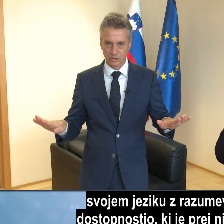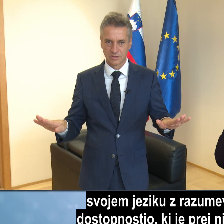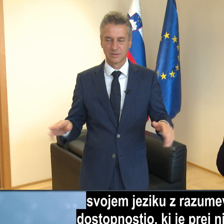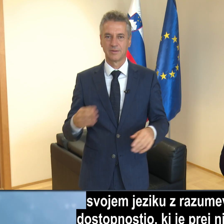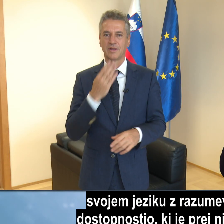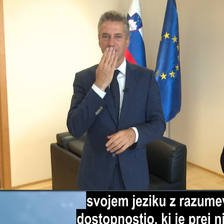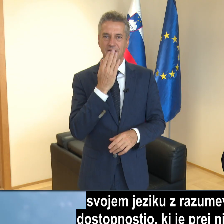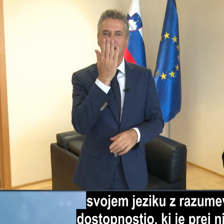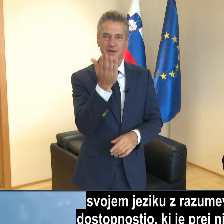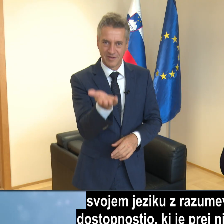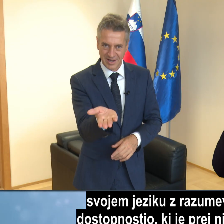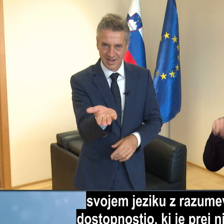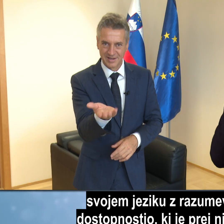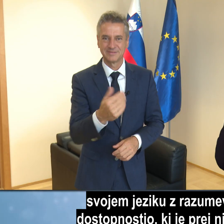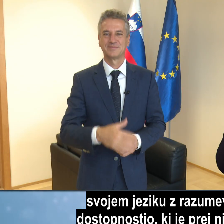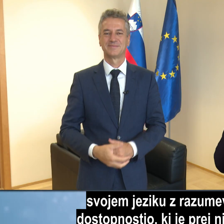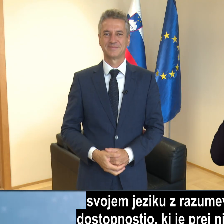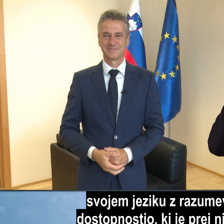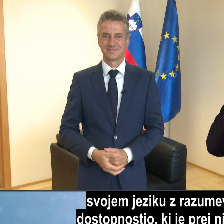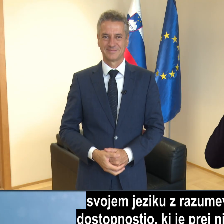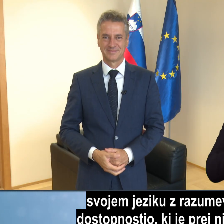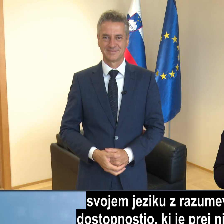dostopnostjo, ki je prej niso poznali.